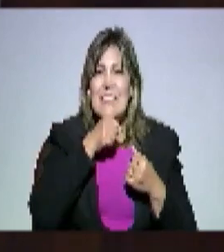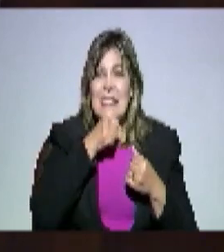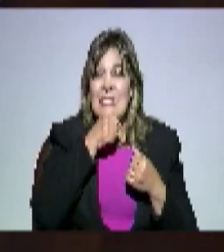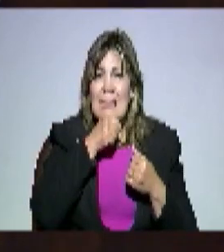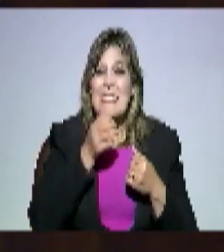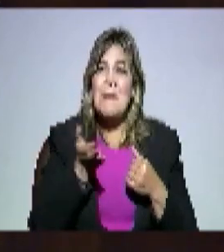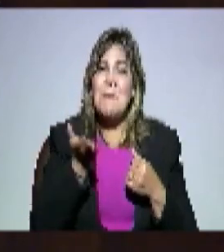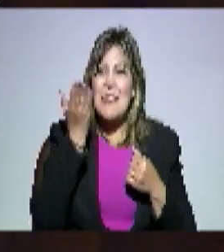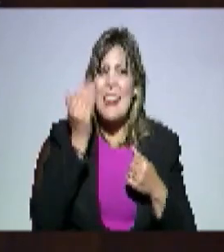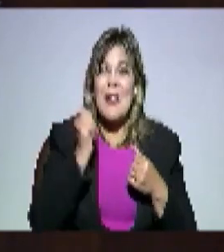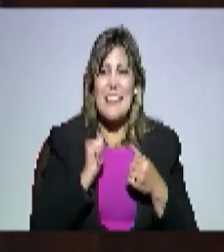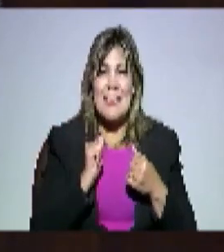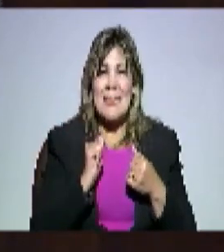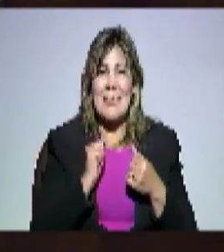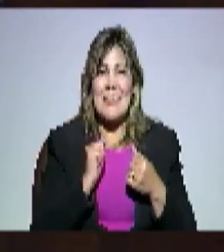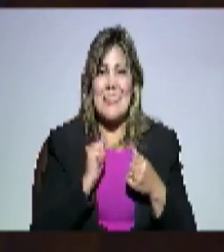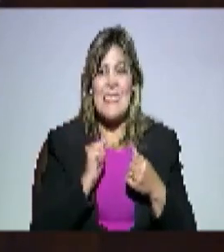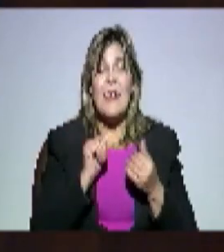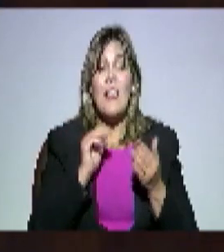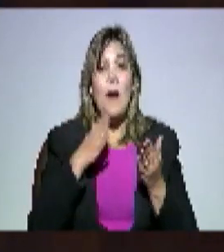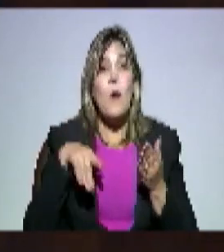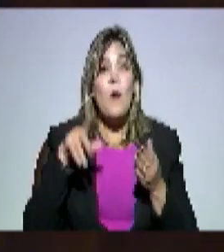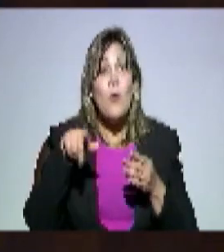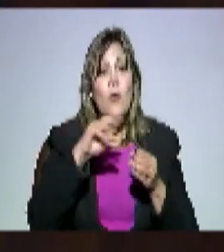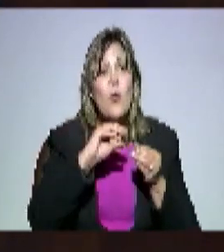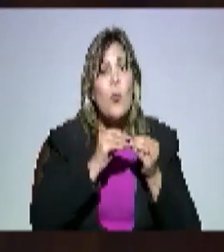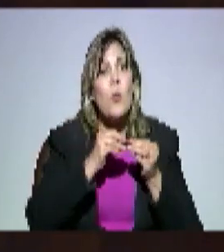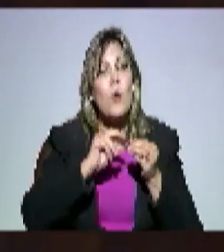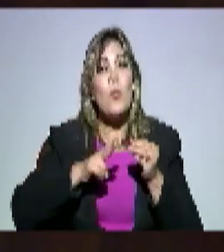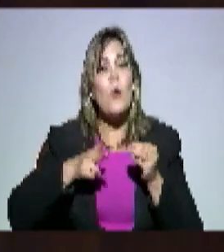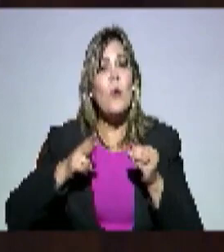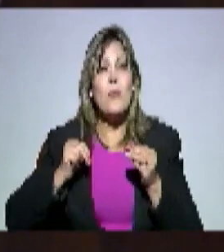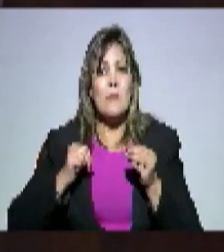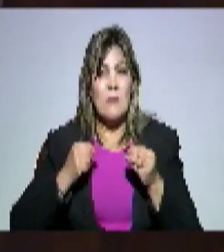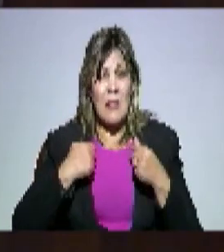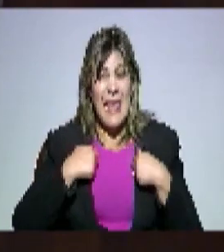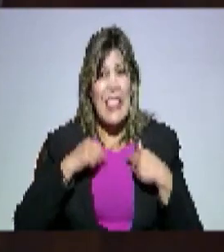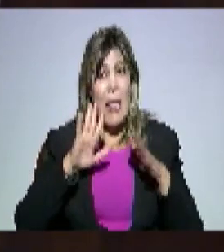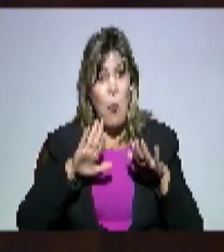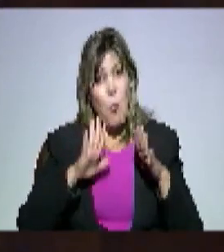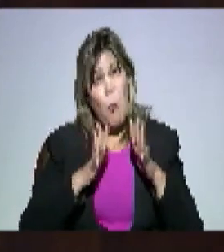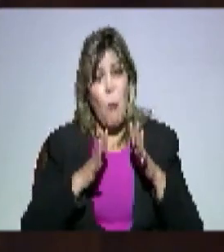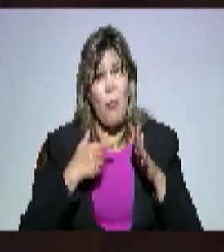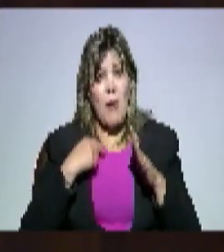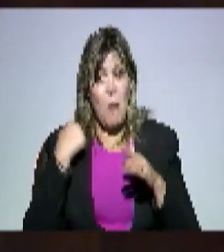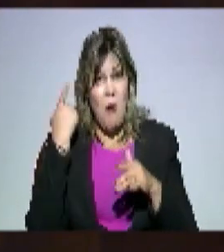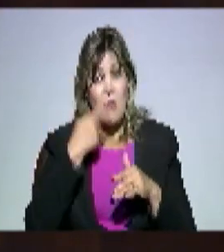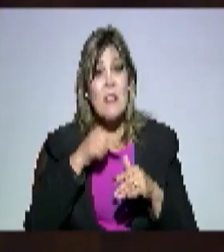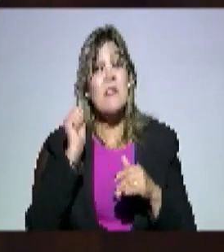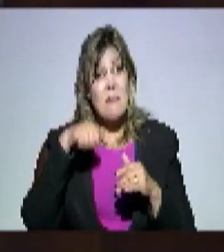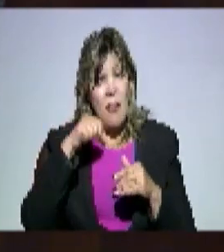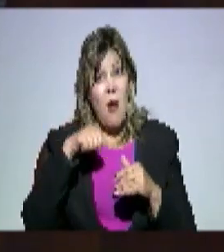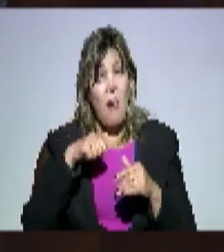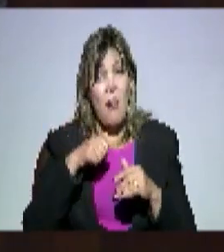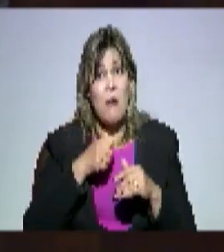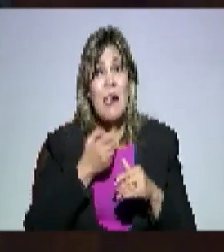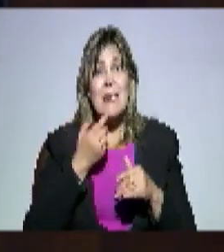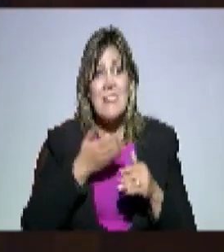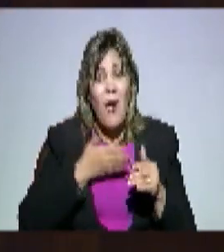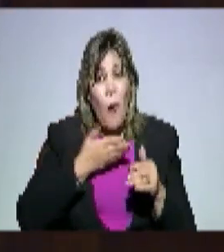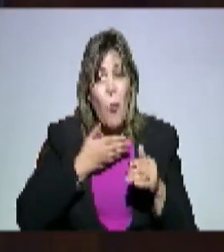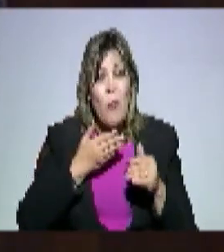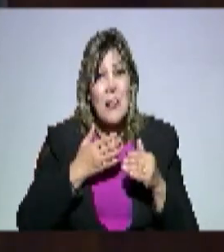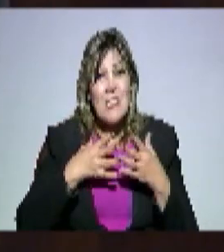السن وكل دولت يدوا تنوع انا ينفع ابقى قديس بعد ماعدى العمر اه